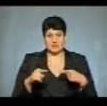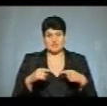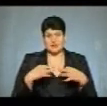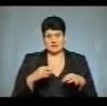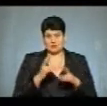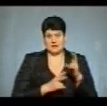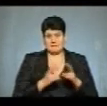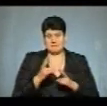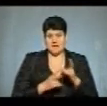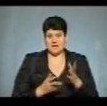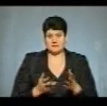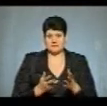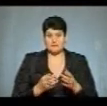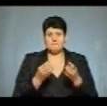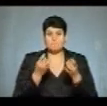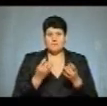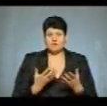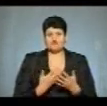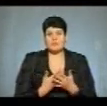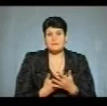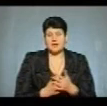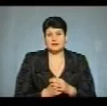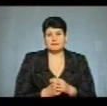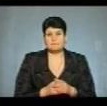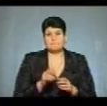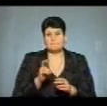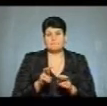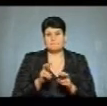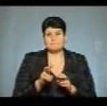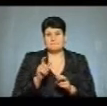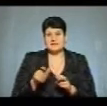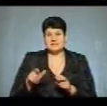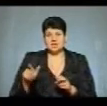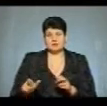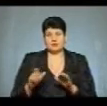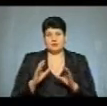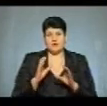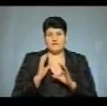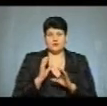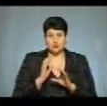підприємствах. Просто, наприклад, в пасажирському автобусному